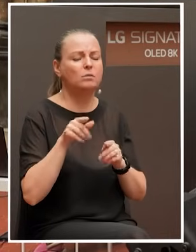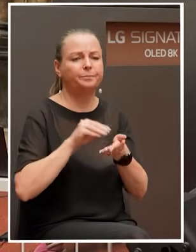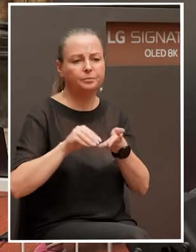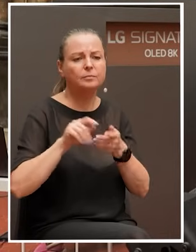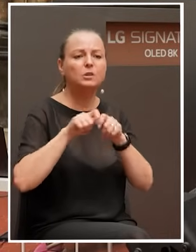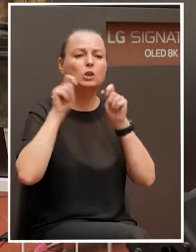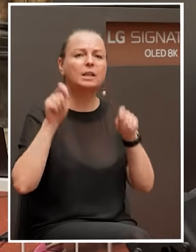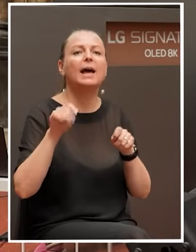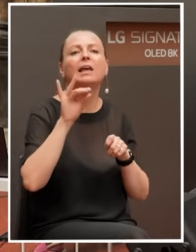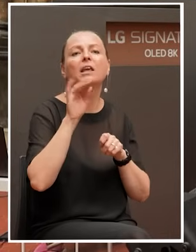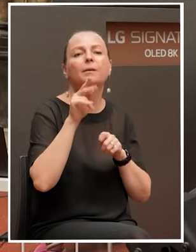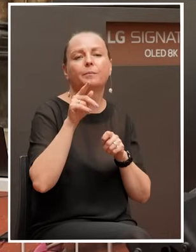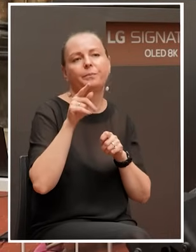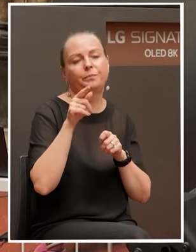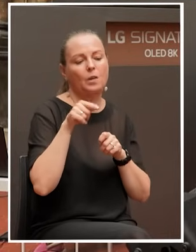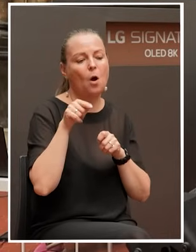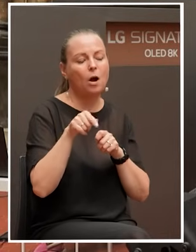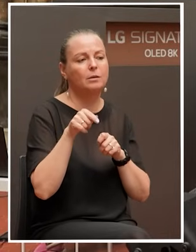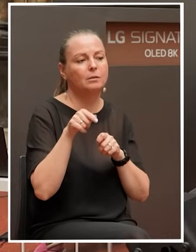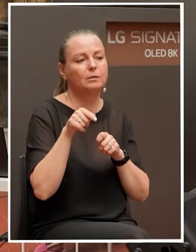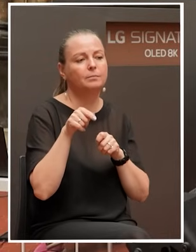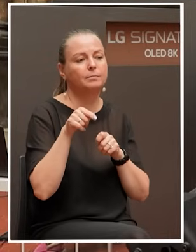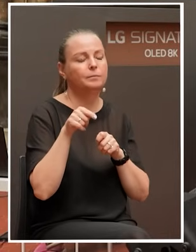дисциплины иконографии, поет просто